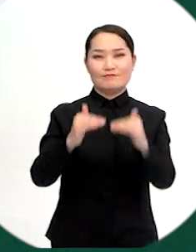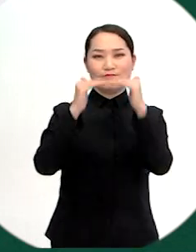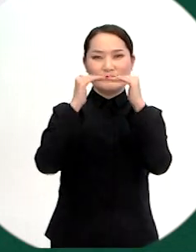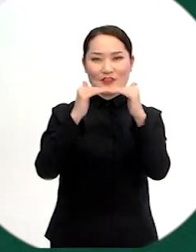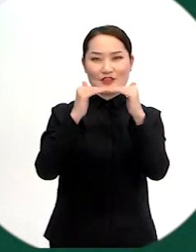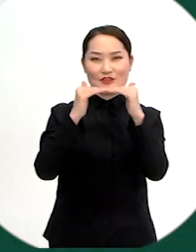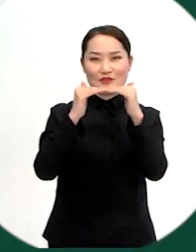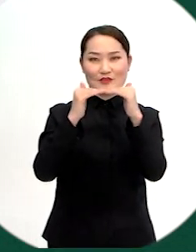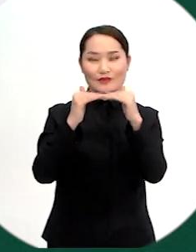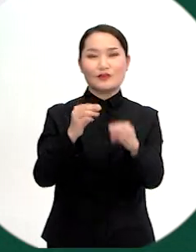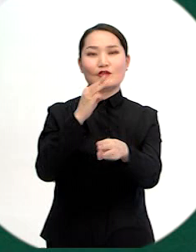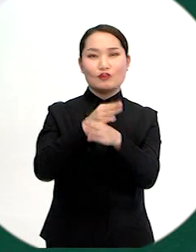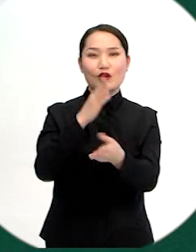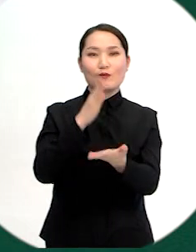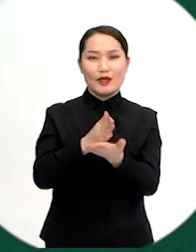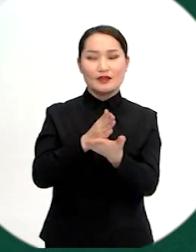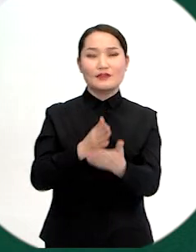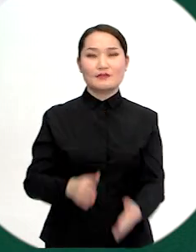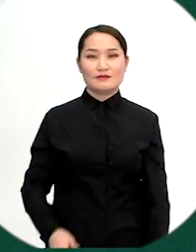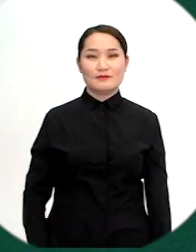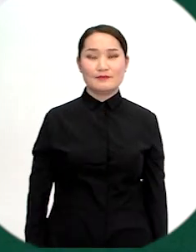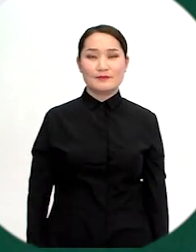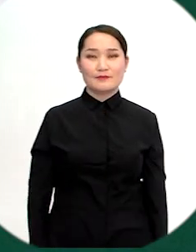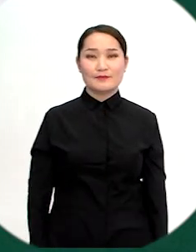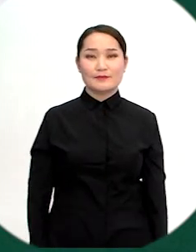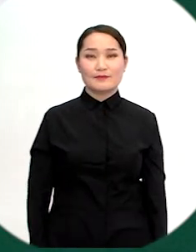Сондгой тооны хөрш тоонууд нь тэгш тоо байдаг юм байна.